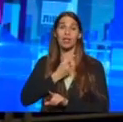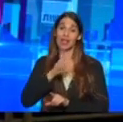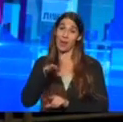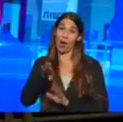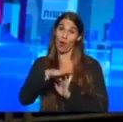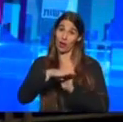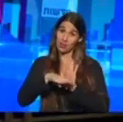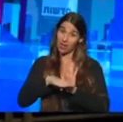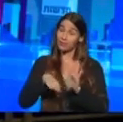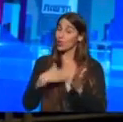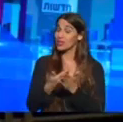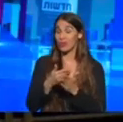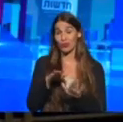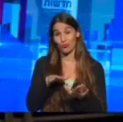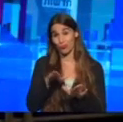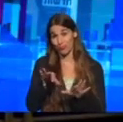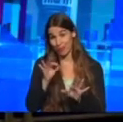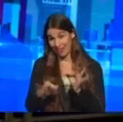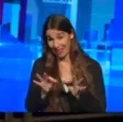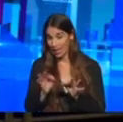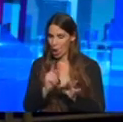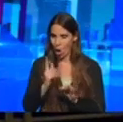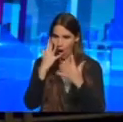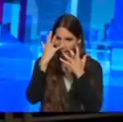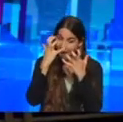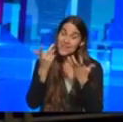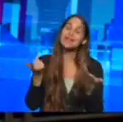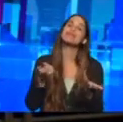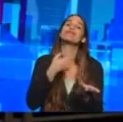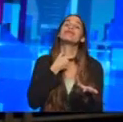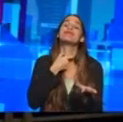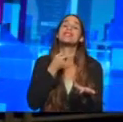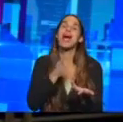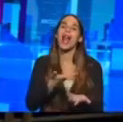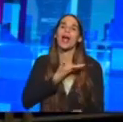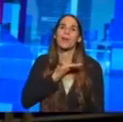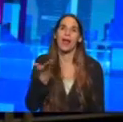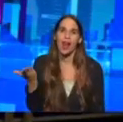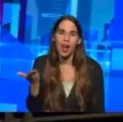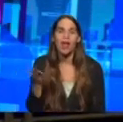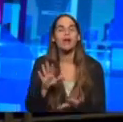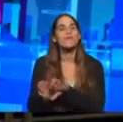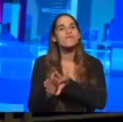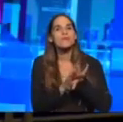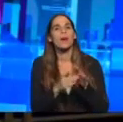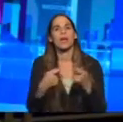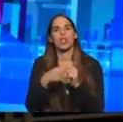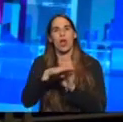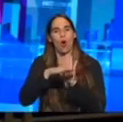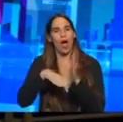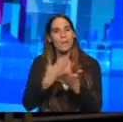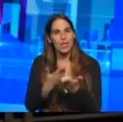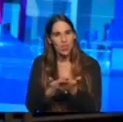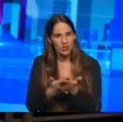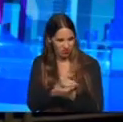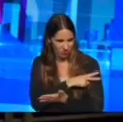המשפטי לממשלה לא ממש אהב, והוא כנראה ייאלץ לקבל אותו בכל מקרה. בנוגע לחוק ההמלצות, חברת הכנסת